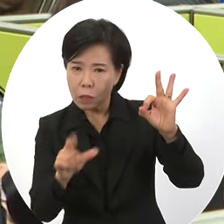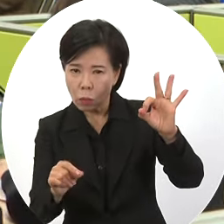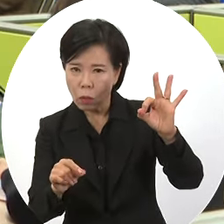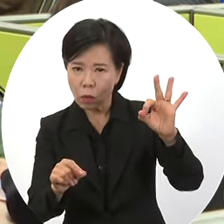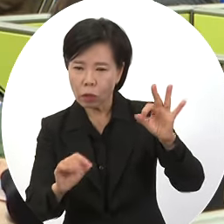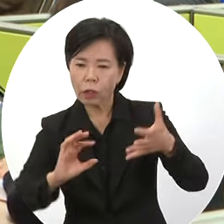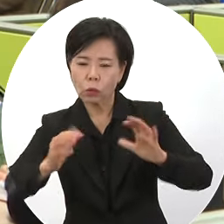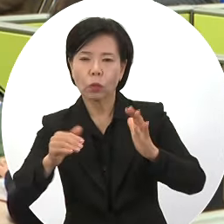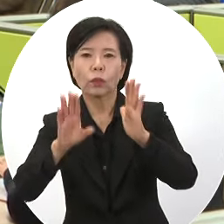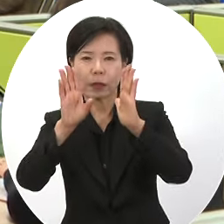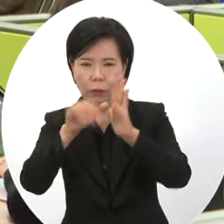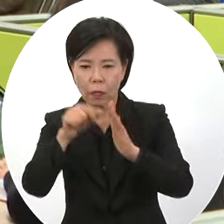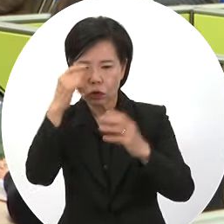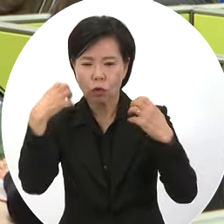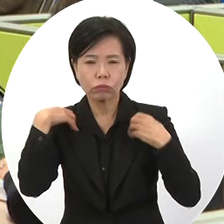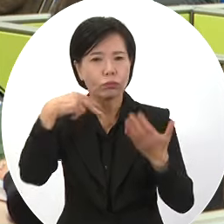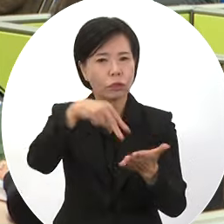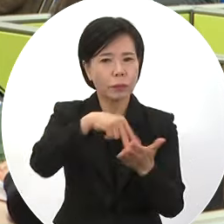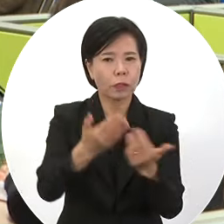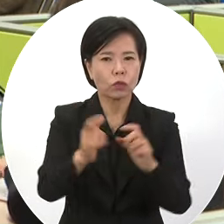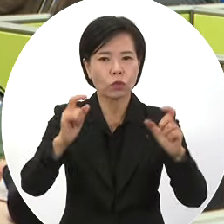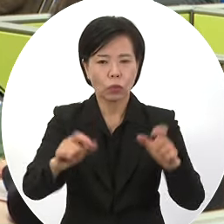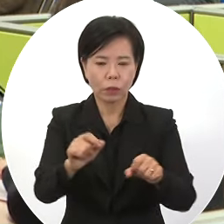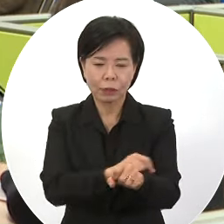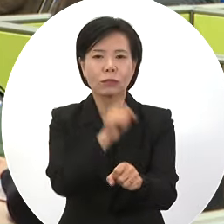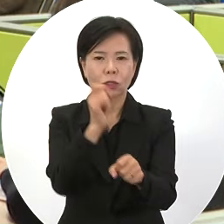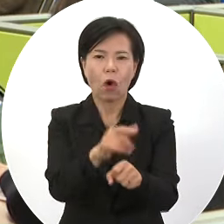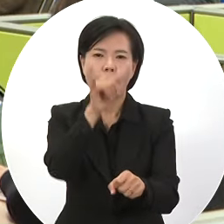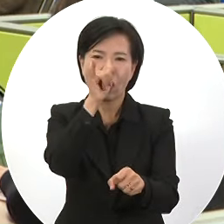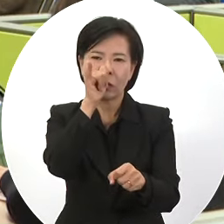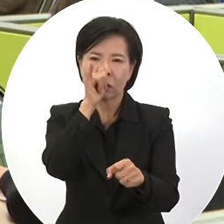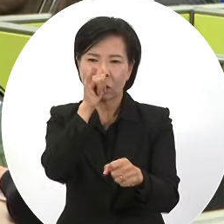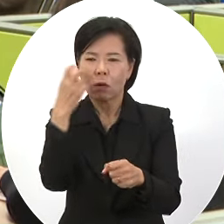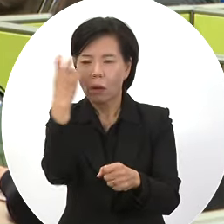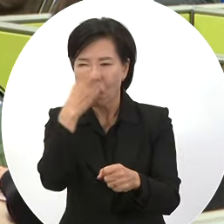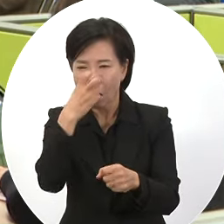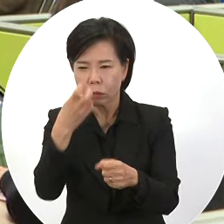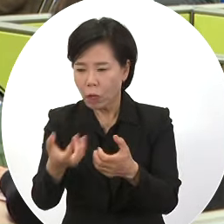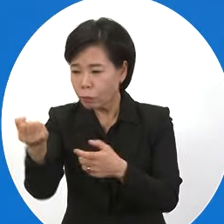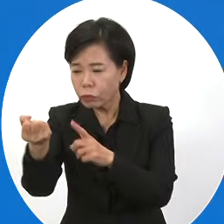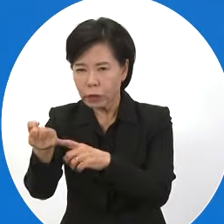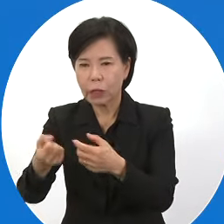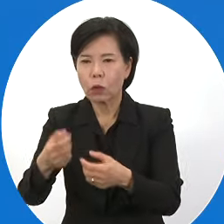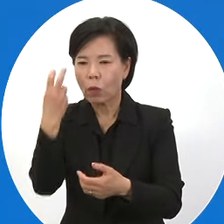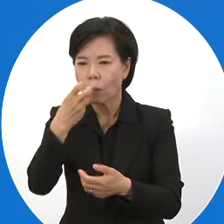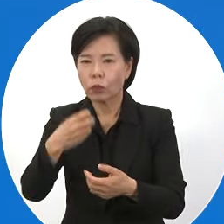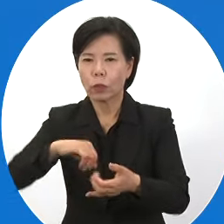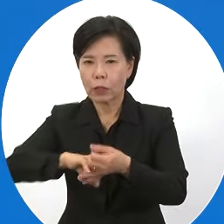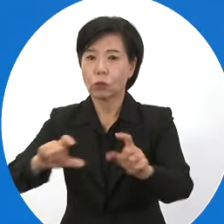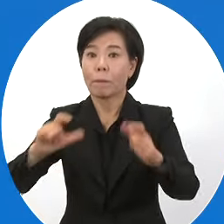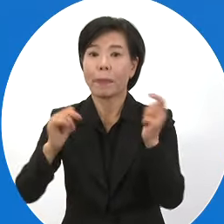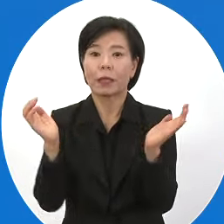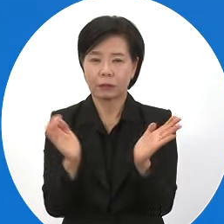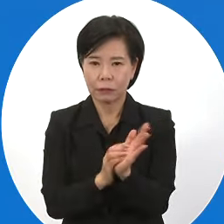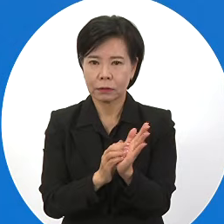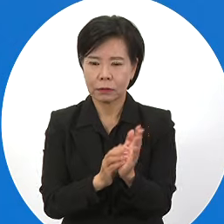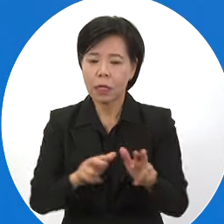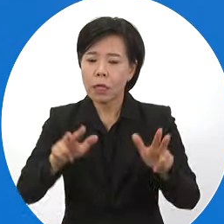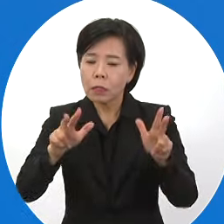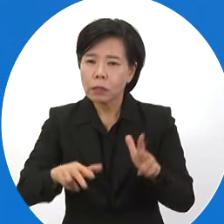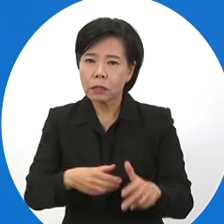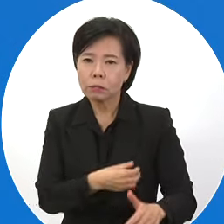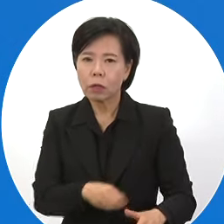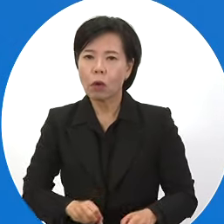제주 민생토론회에서 정부는 제주 지역 특성을 반영한 진료권역 분리를 검토하겠다고 약속했는데요.